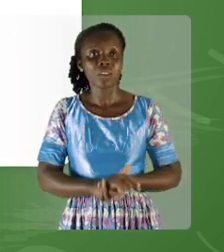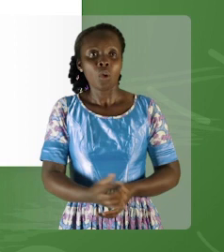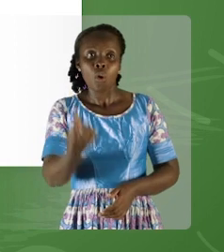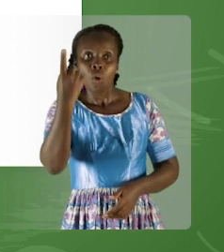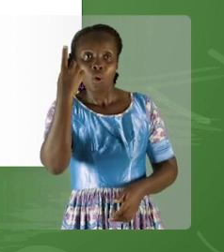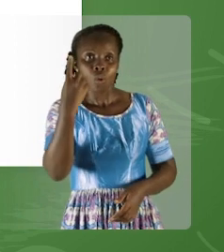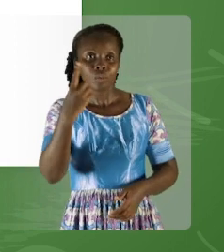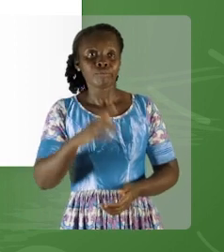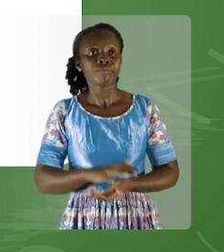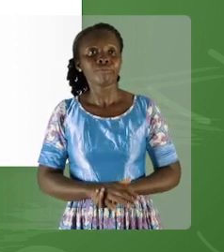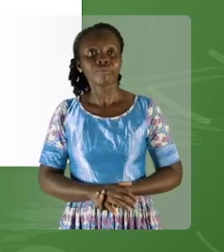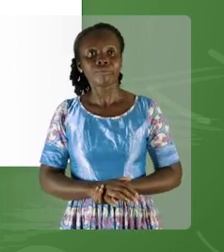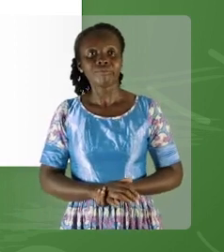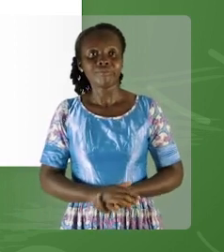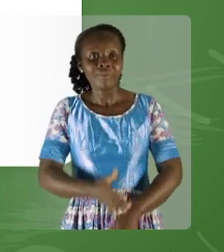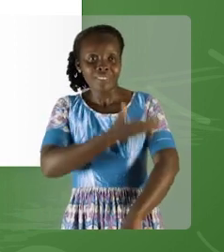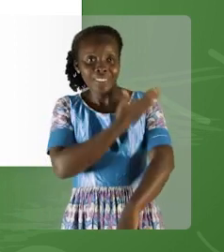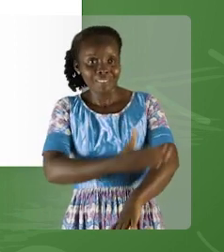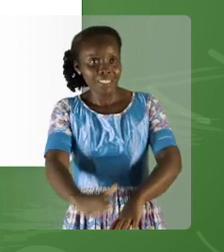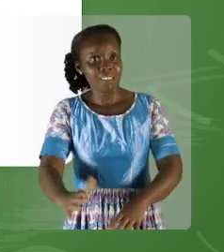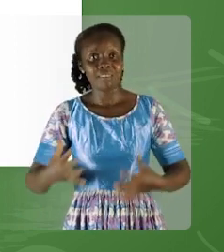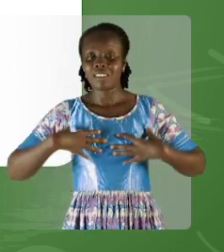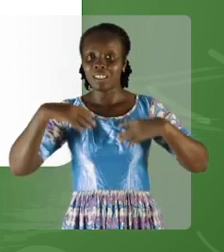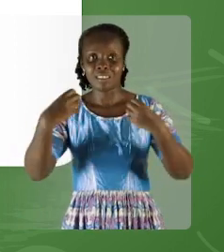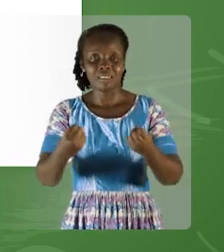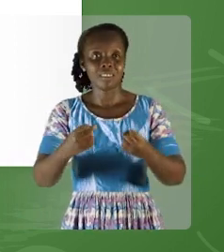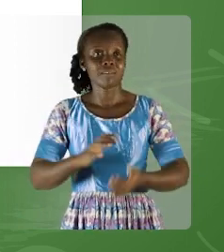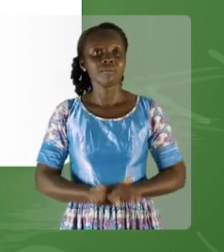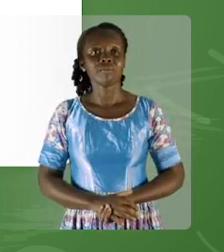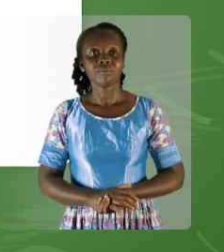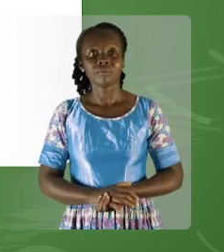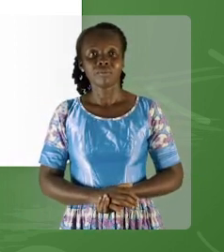la dégradation de la santé,